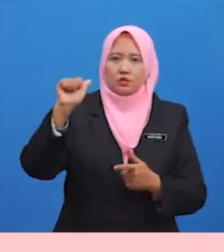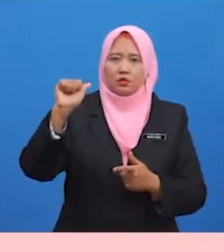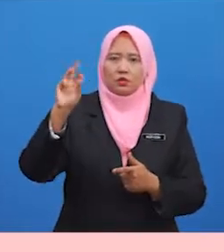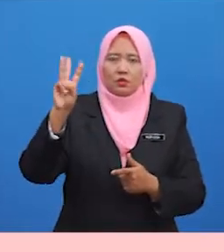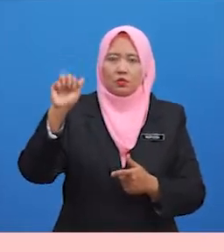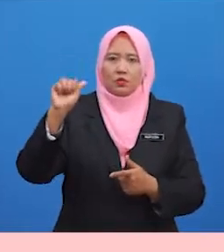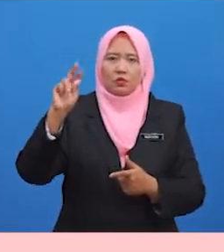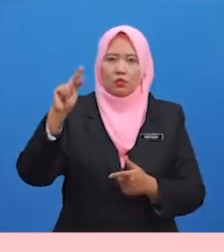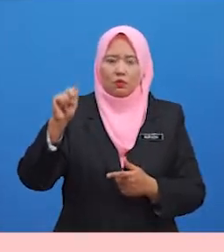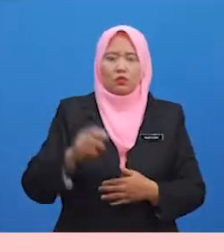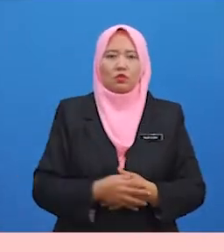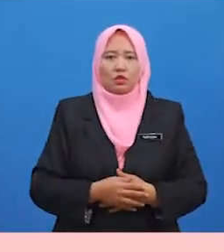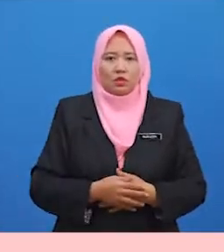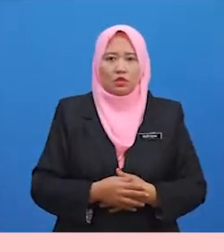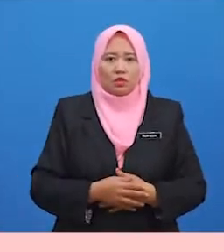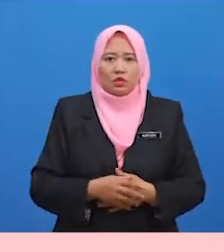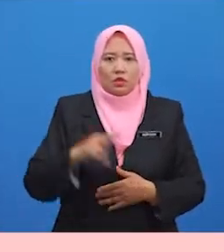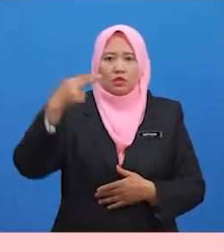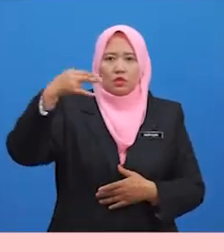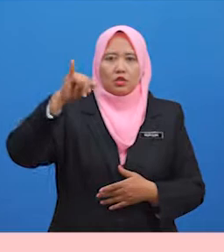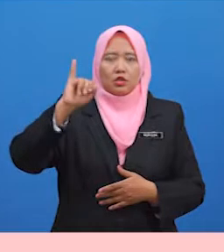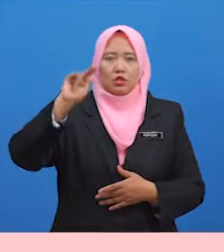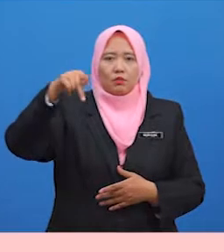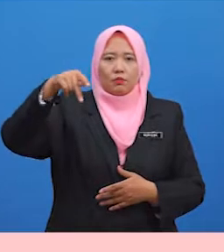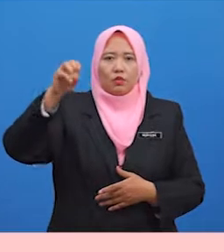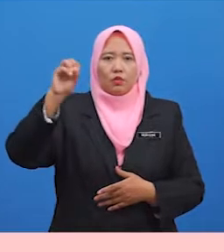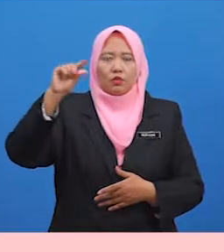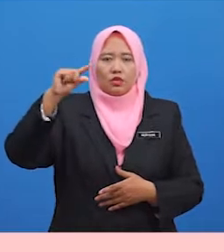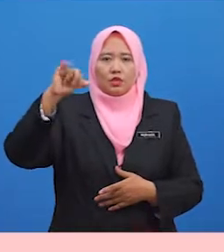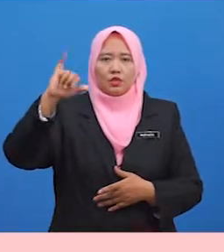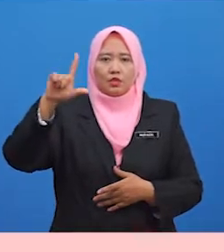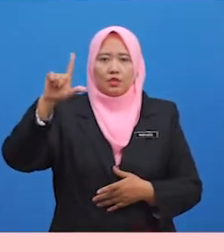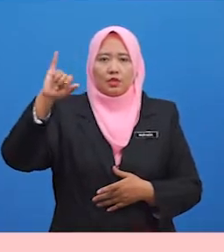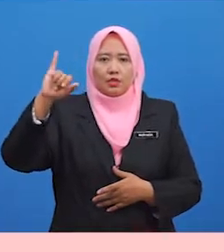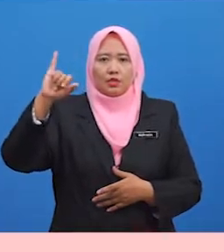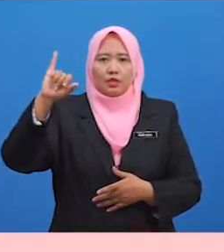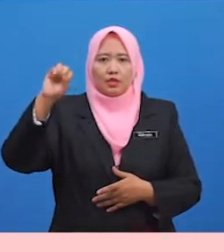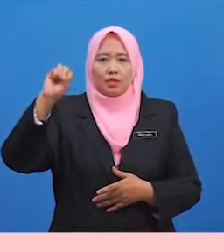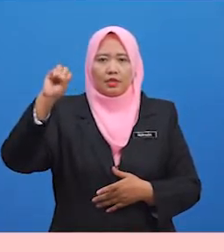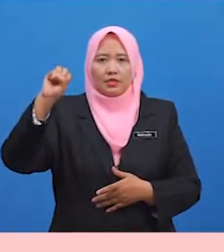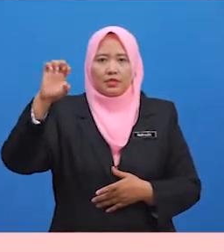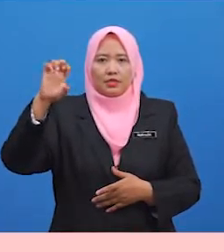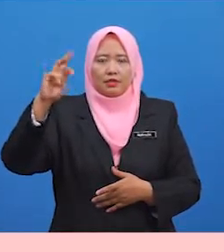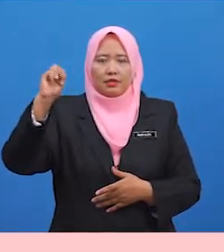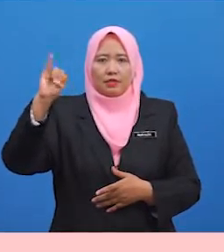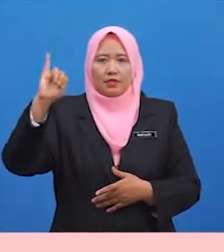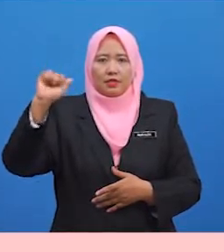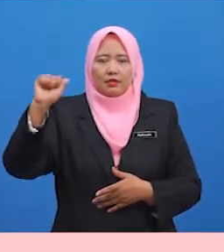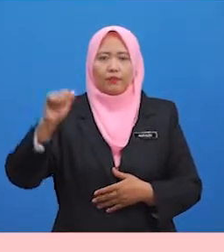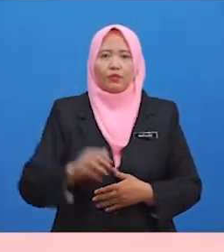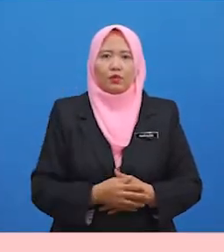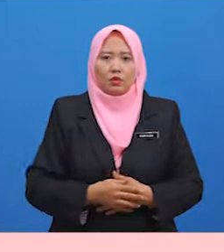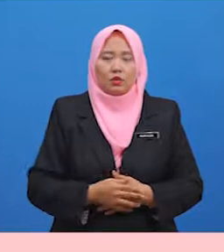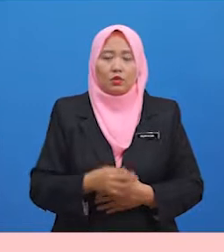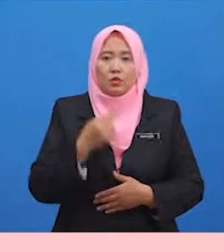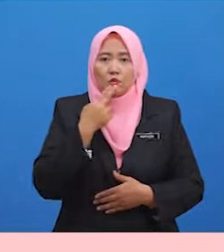Keempat, atlet yang mengalami hipoglisemia. Hipoglisemia ialah keadaan apabila paras glukosa dalam